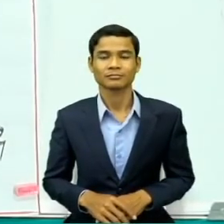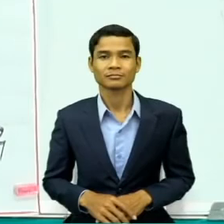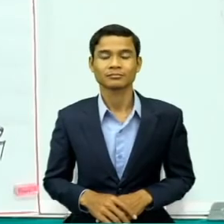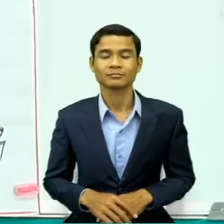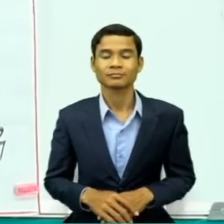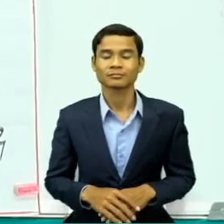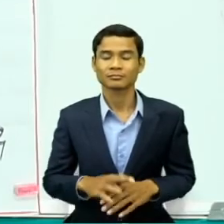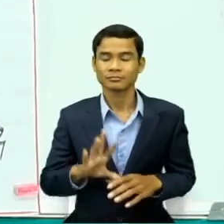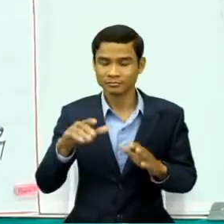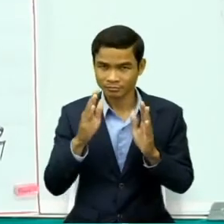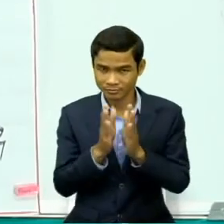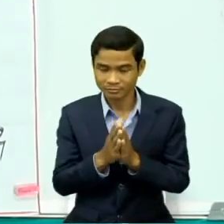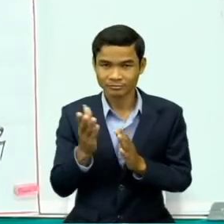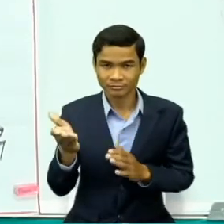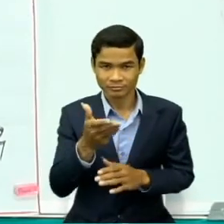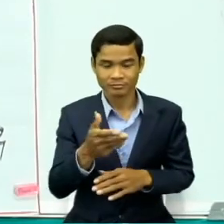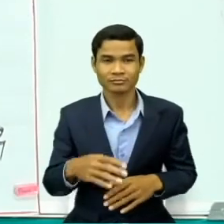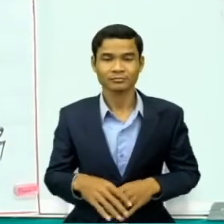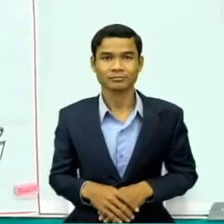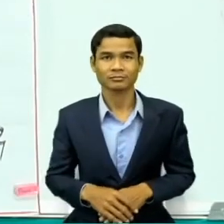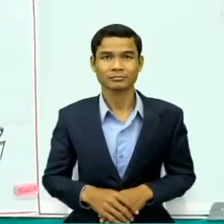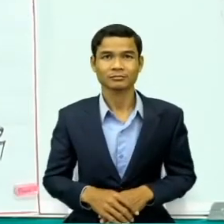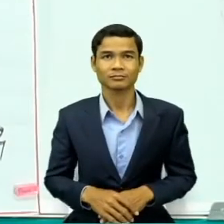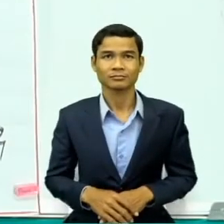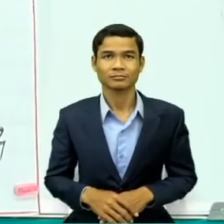chào con